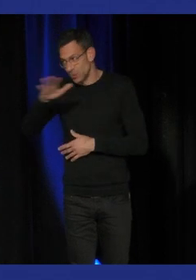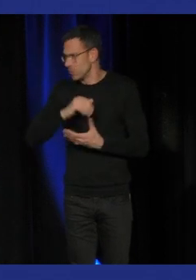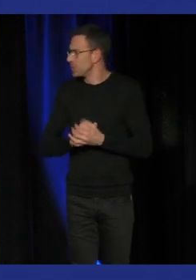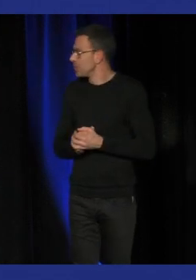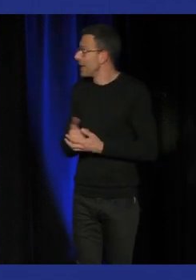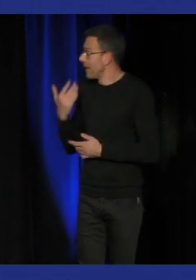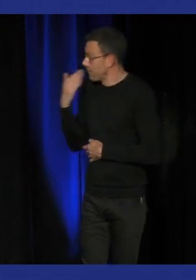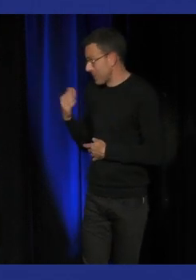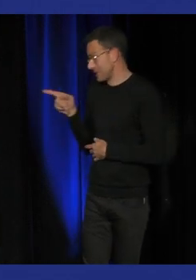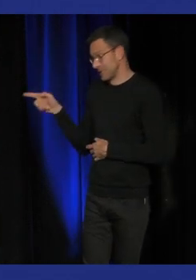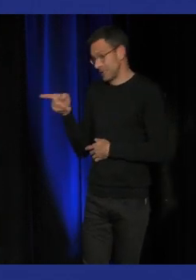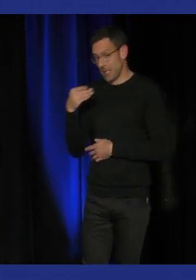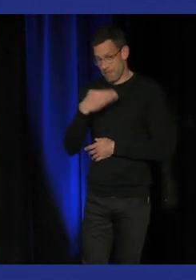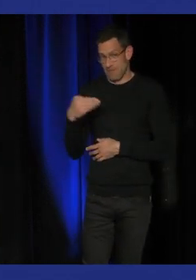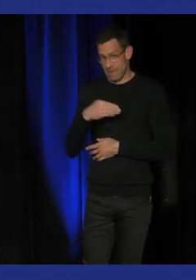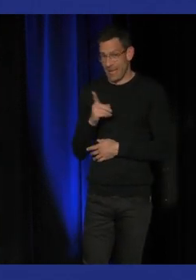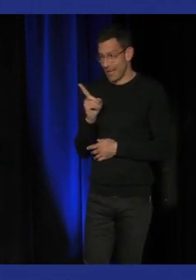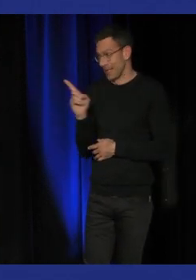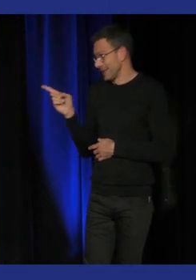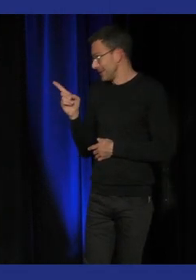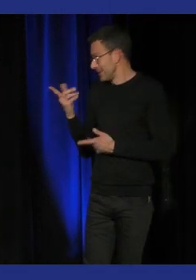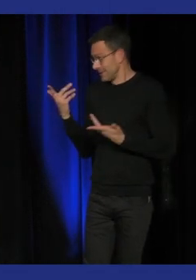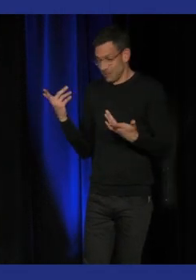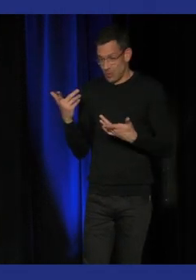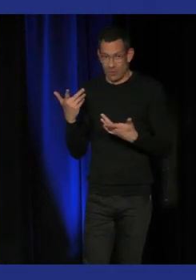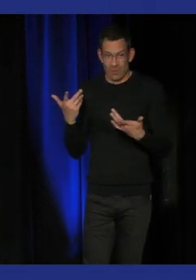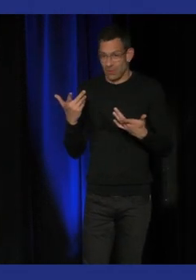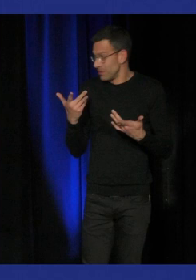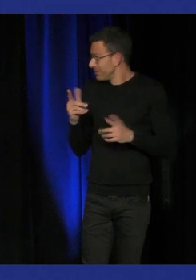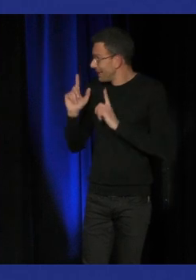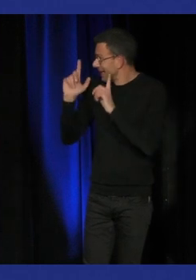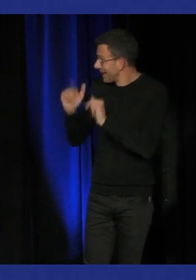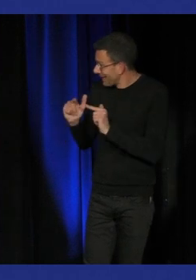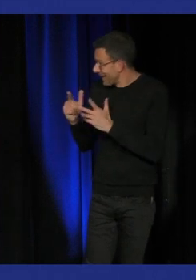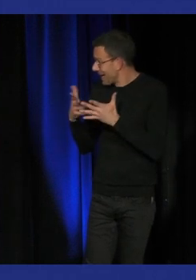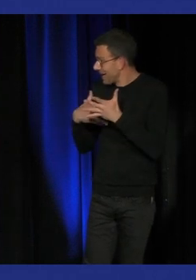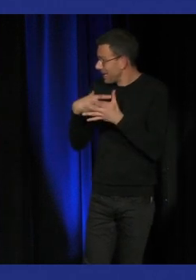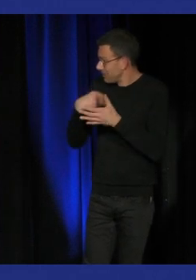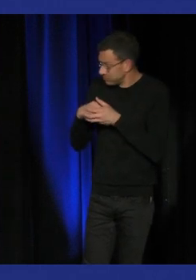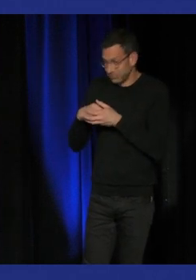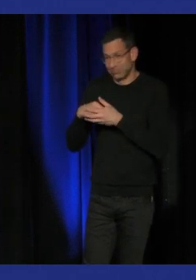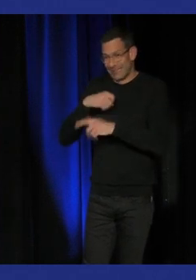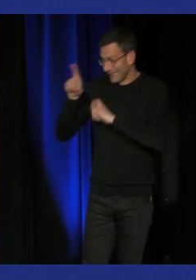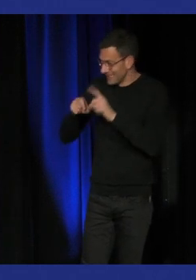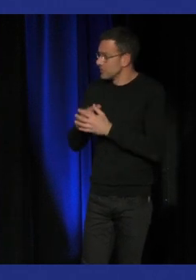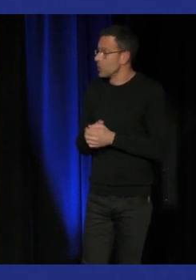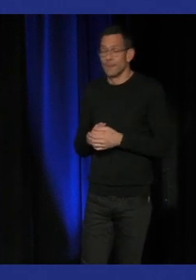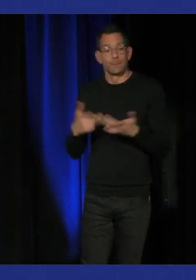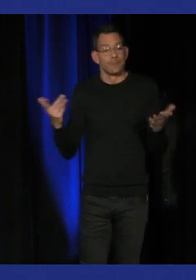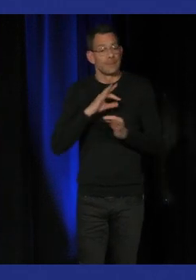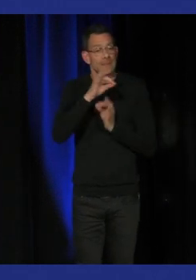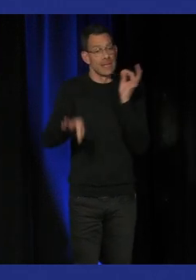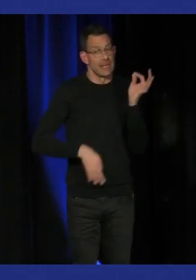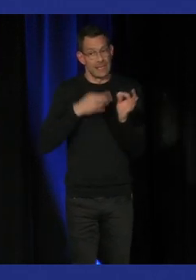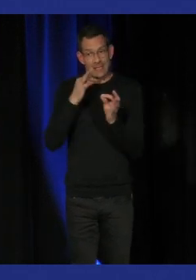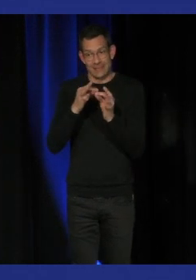Magali d'avoir été parmi nous, d'avoir posé autant de questions. Je voulais rappeler que ce cycle a été